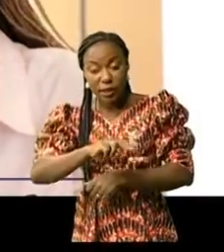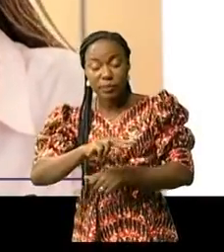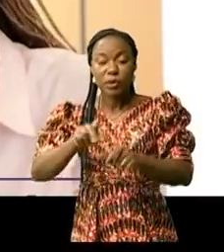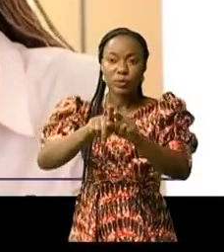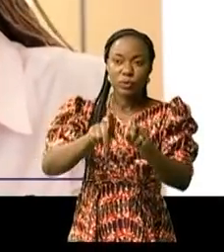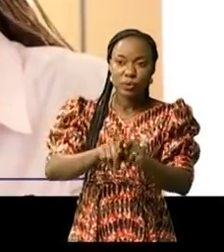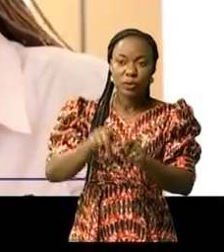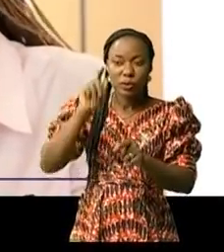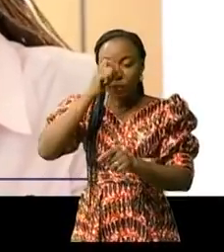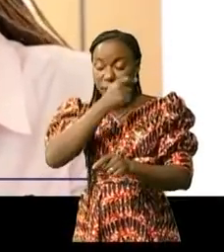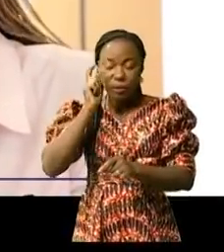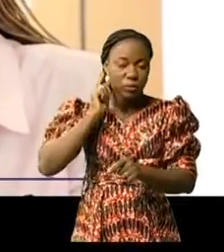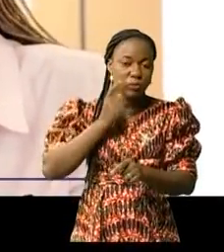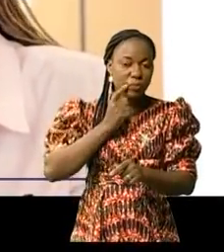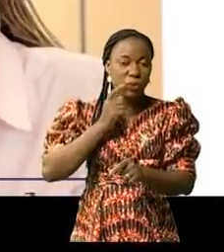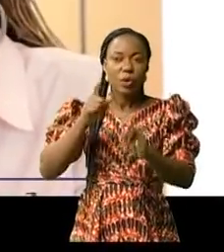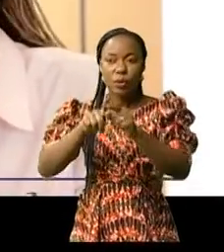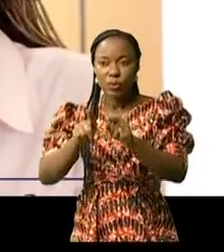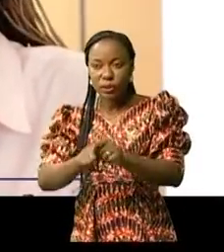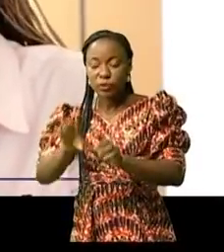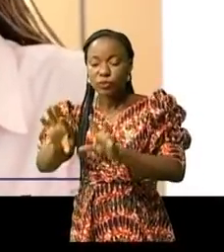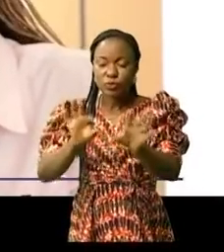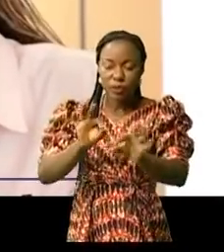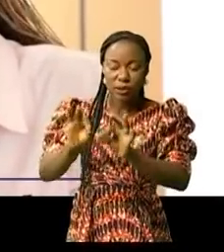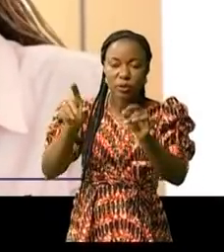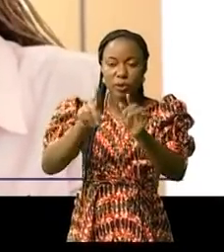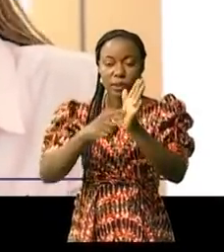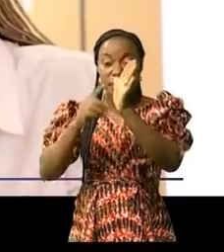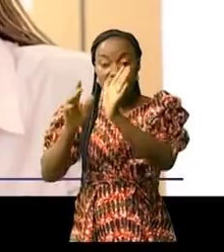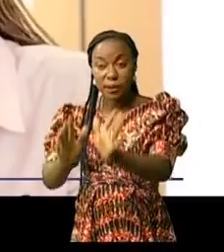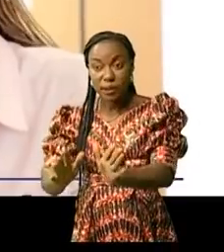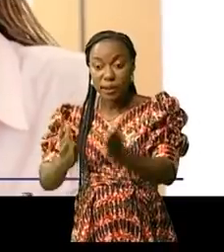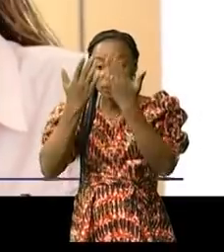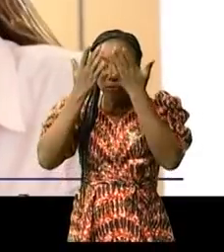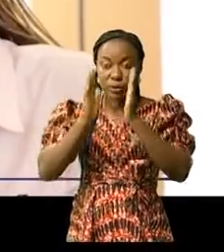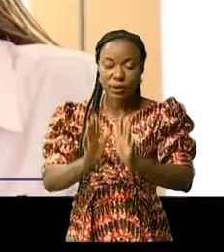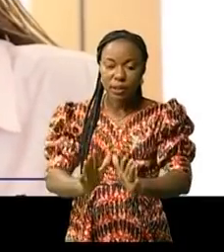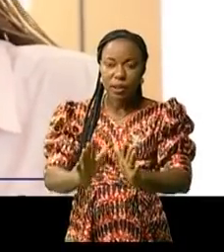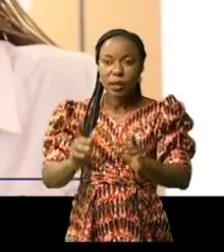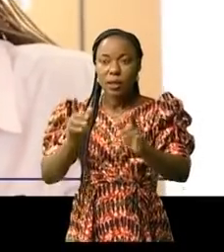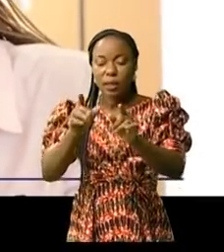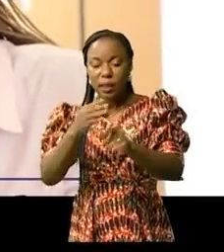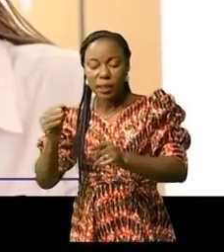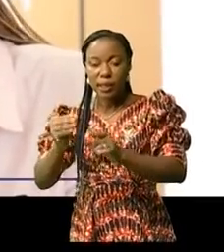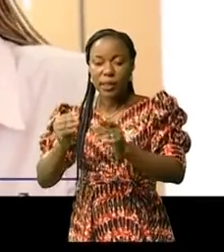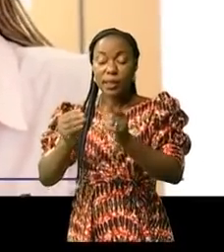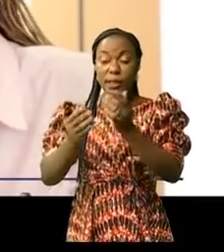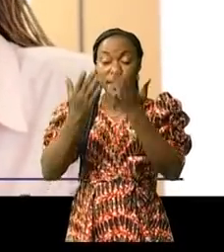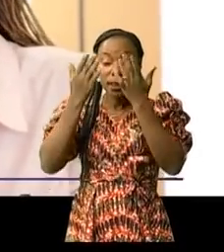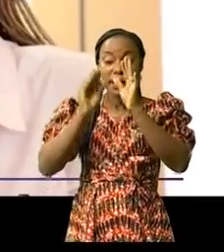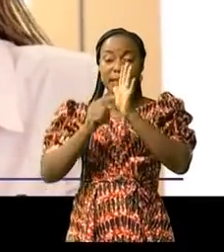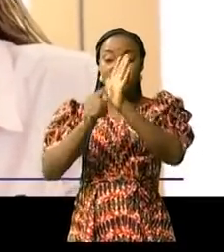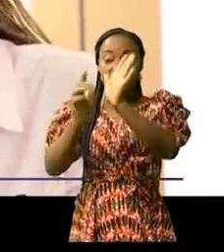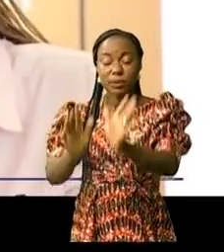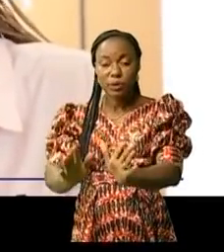aveugles sourds muets des malentendants nous avons eu la représentation des étudiants la représentation des professionnels la